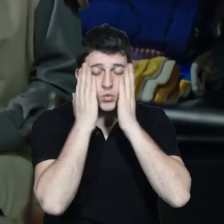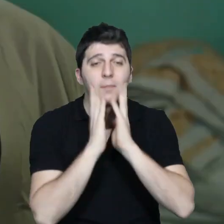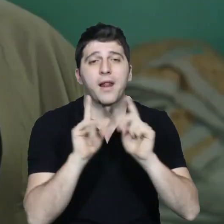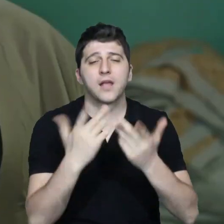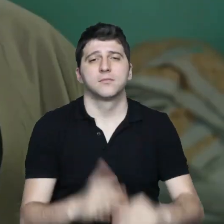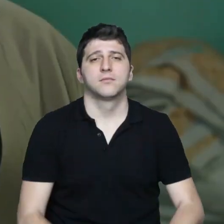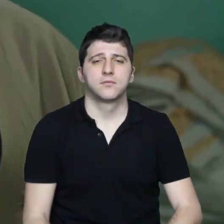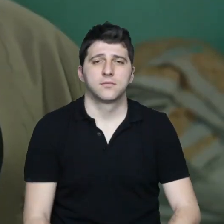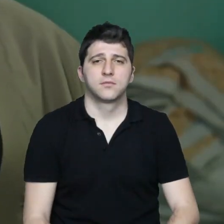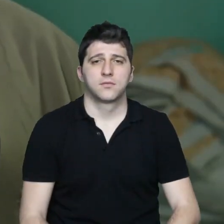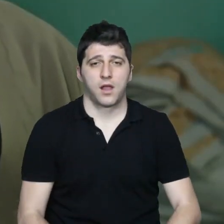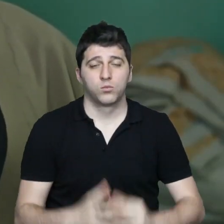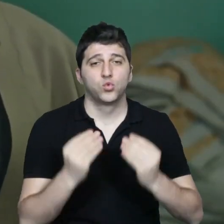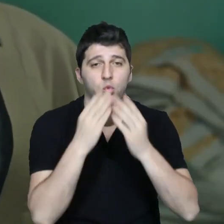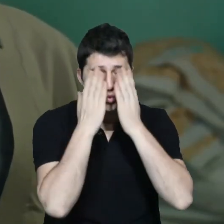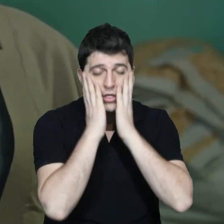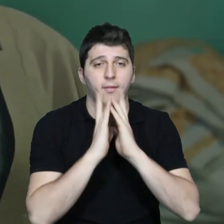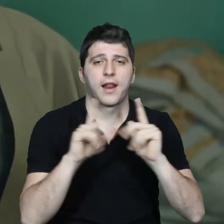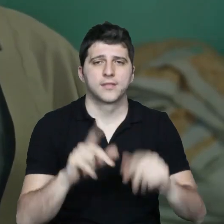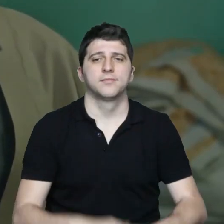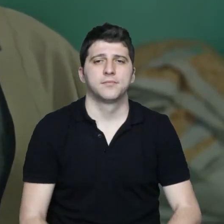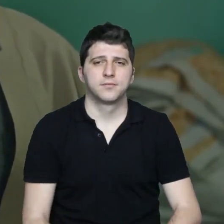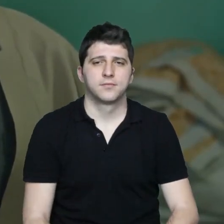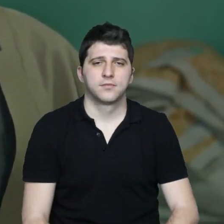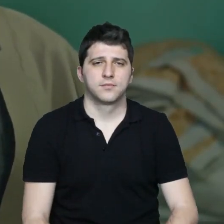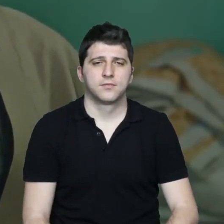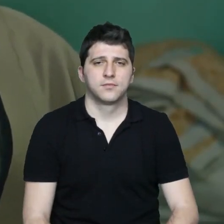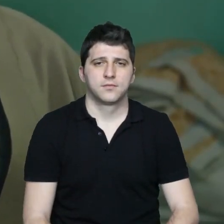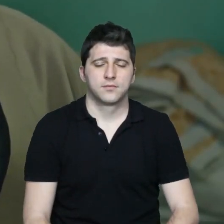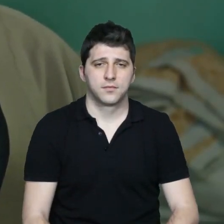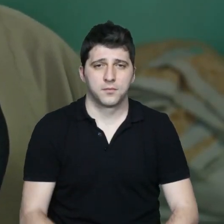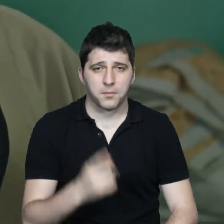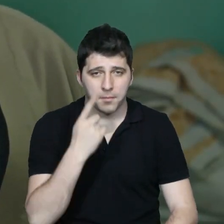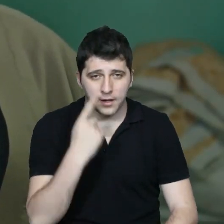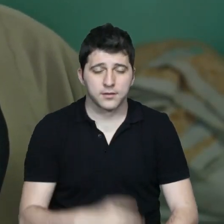lazım. Hem de çok şükretmek lazım. Bak.